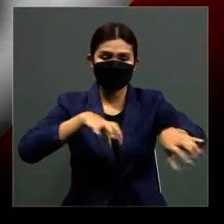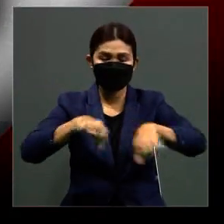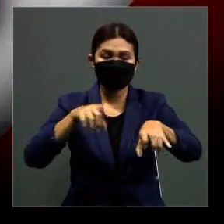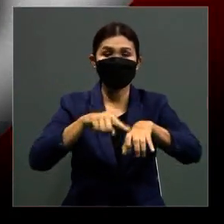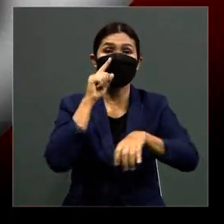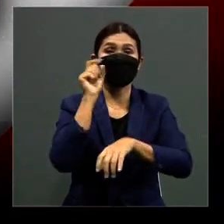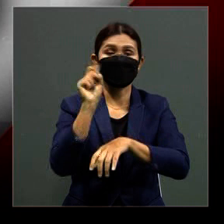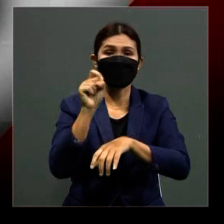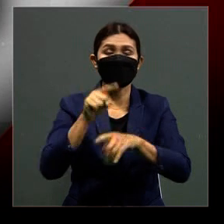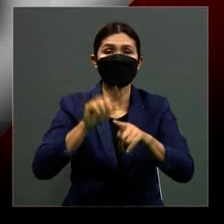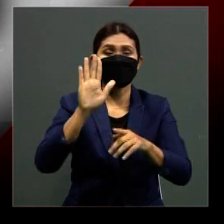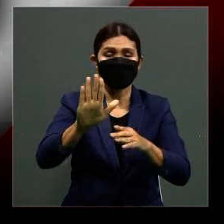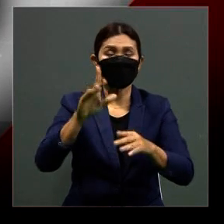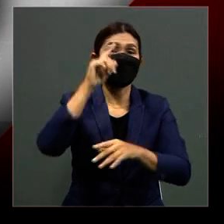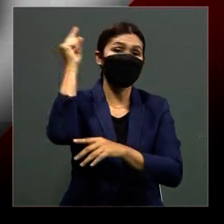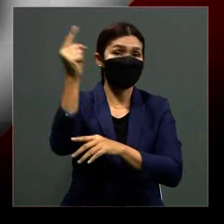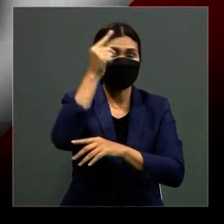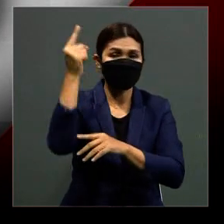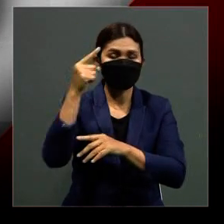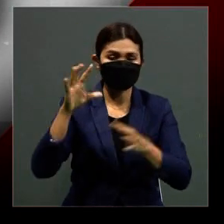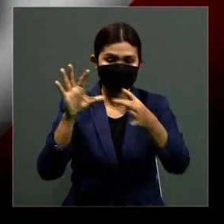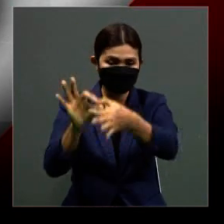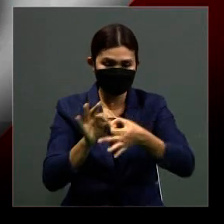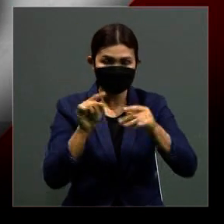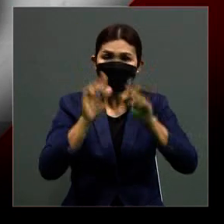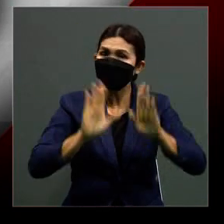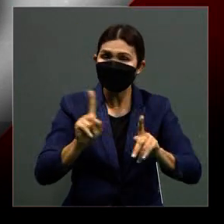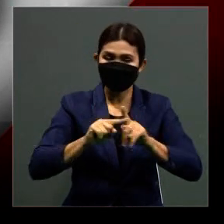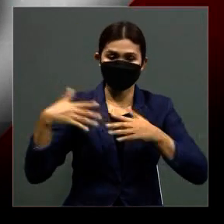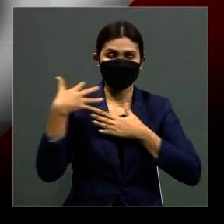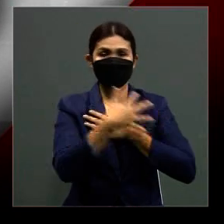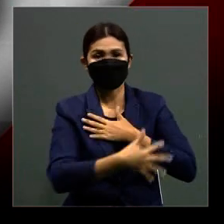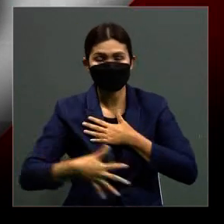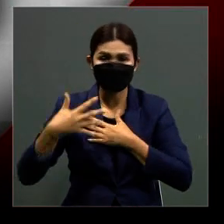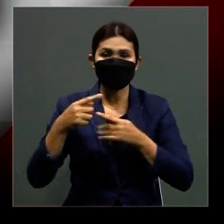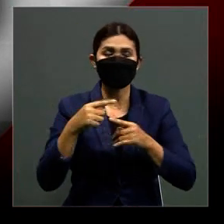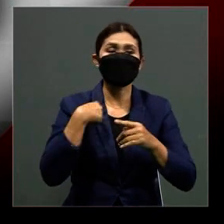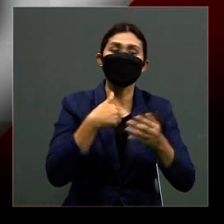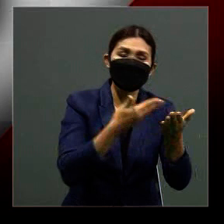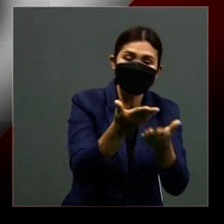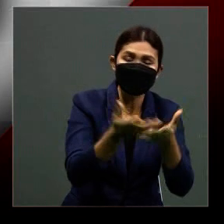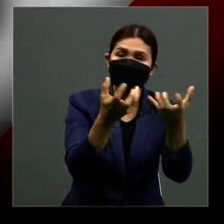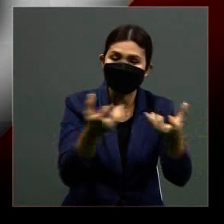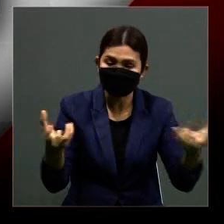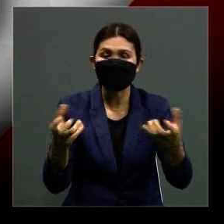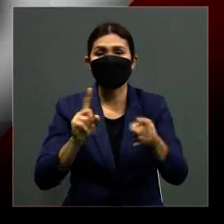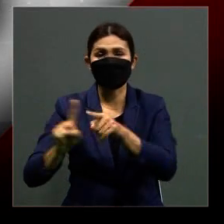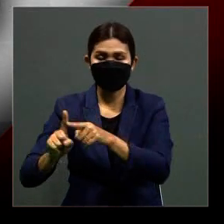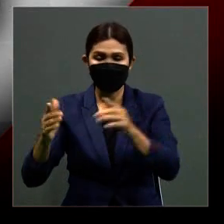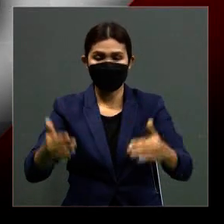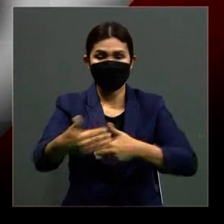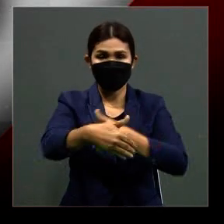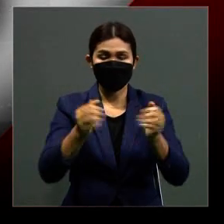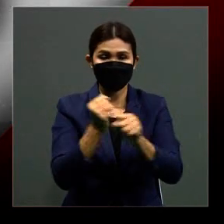ฉุกเฉินของเมืองท่องเที่ยวเชิงคุณภาพก็จะแยกเป็นลักษณะของการจัดซื้อครุพันธุ์การแพทย์ประกอบไปด้วยห้องปฏิบัติ